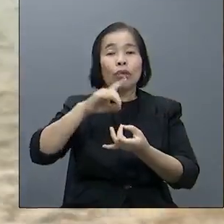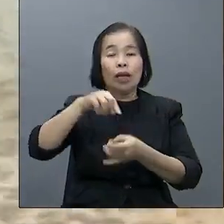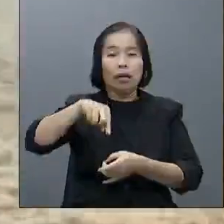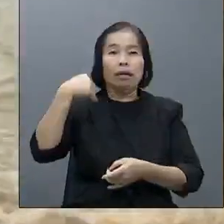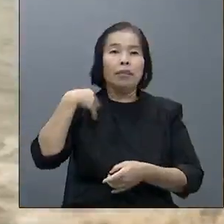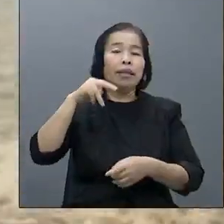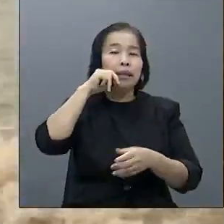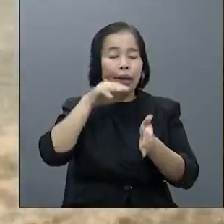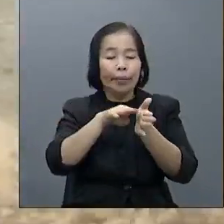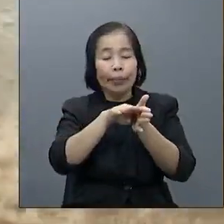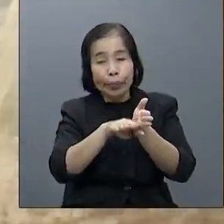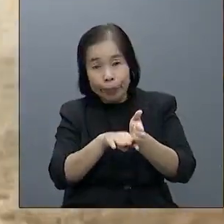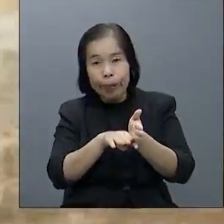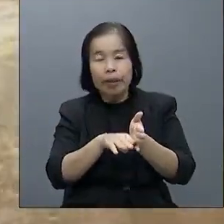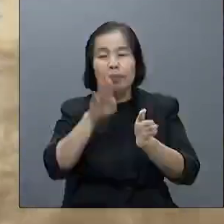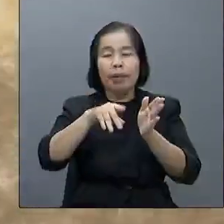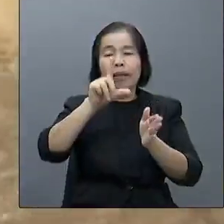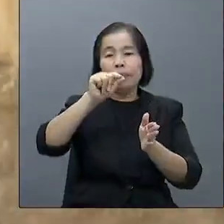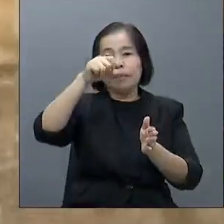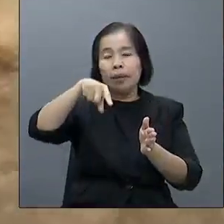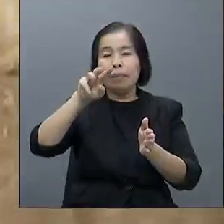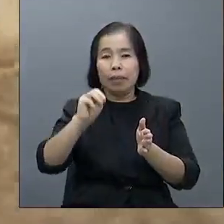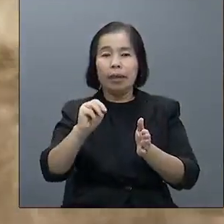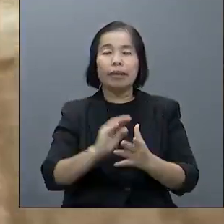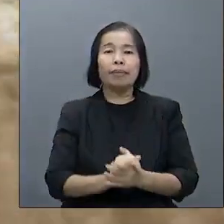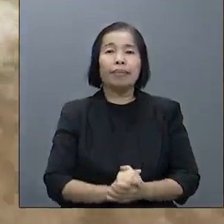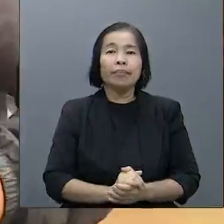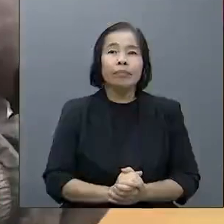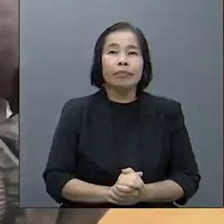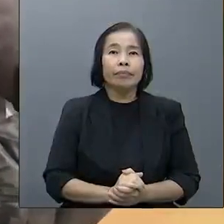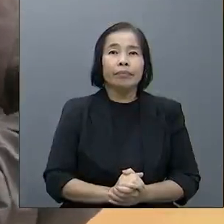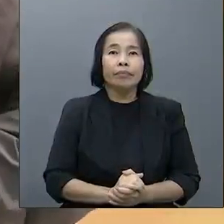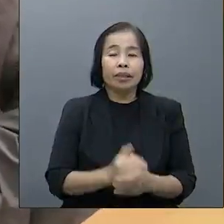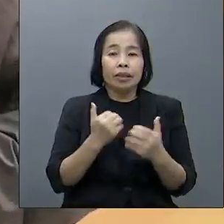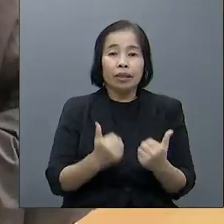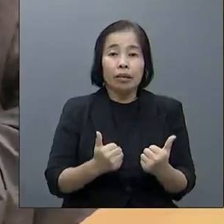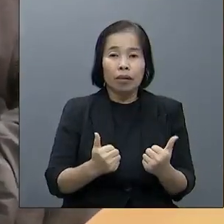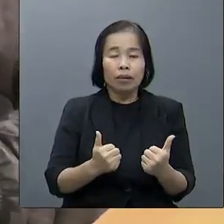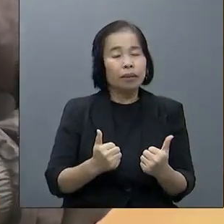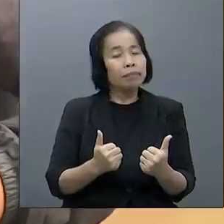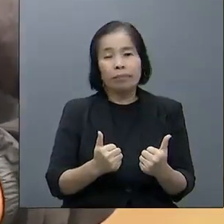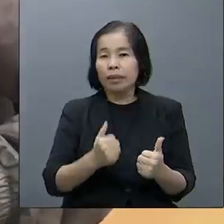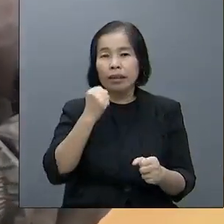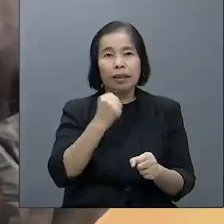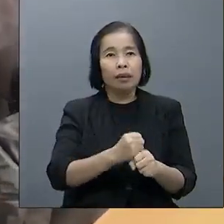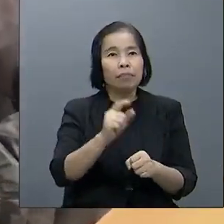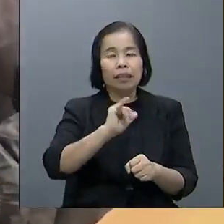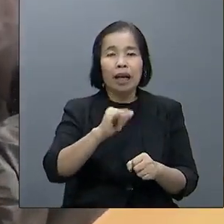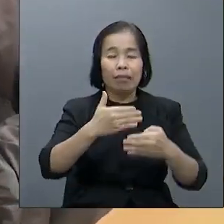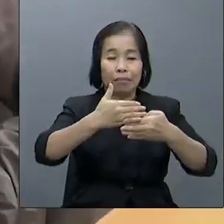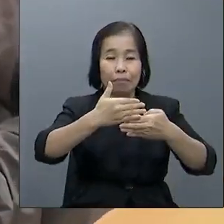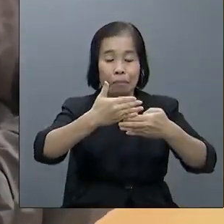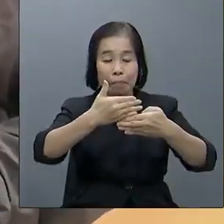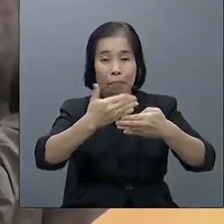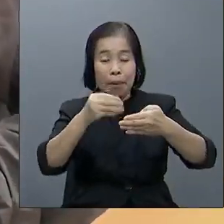ำต่ำกว่าตลิ่งประมาณ20เซนติเมตรครับตอนนี้นะครับยังไม่สามารถปิดจุดที่พนังกั้นน้ำแต